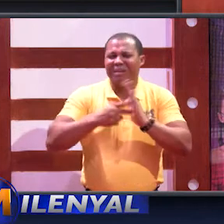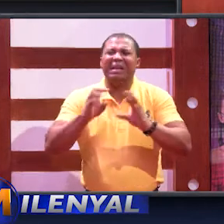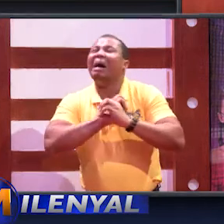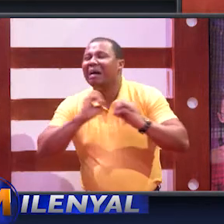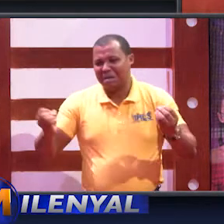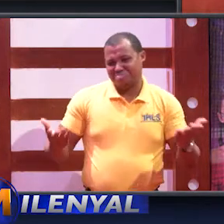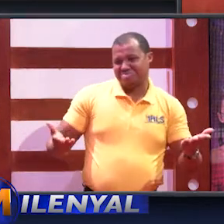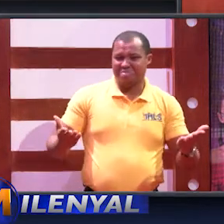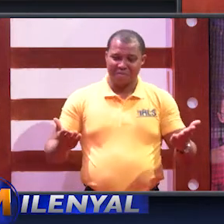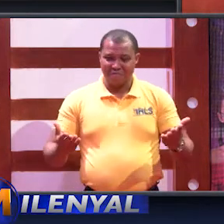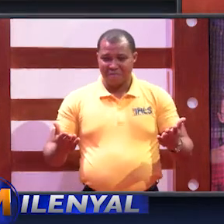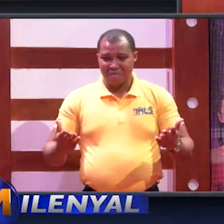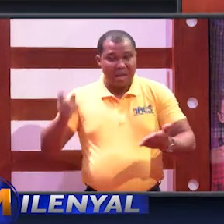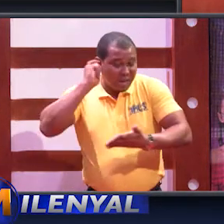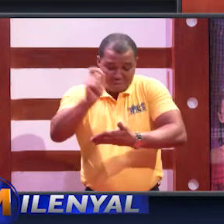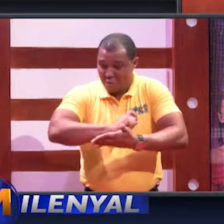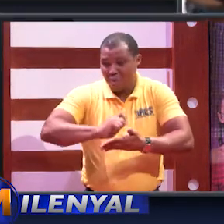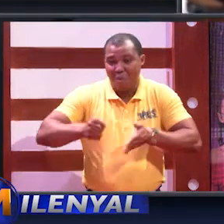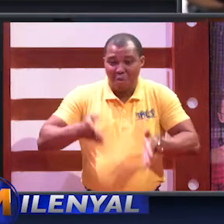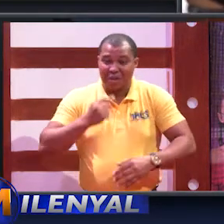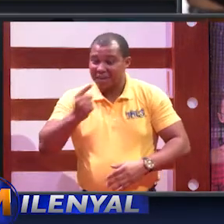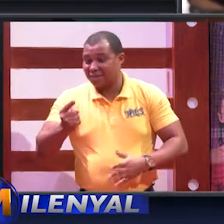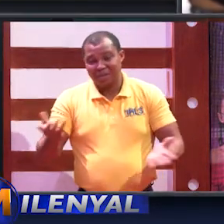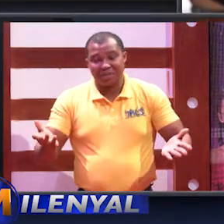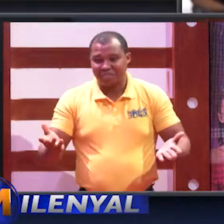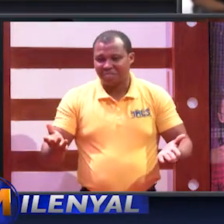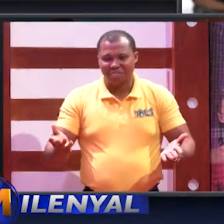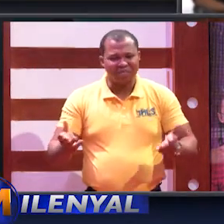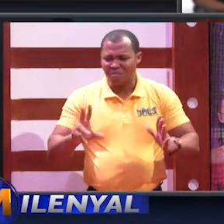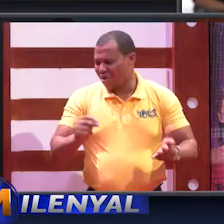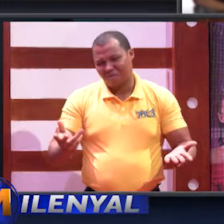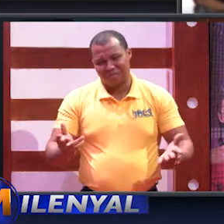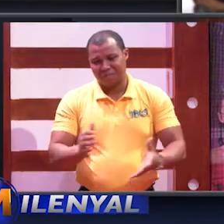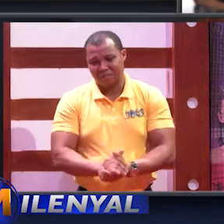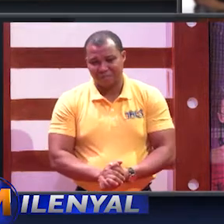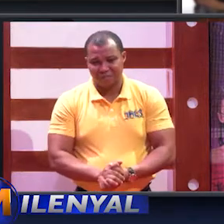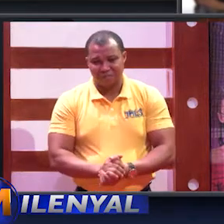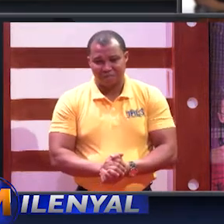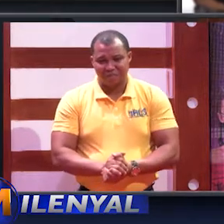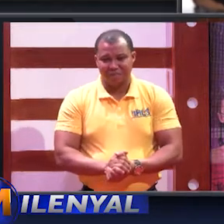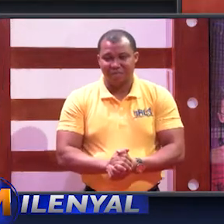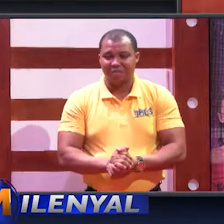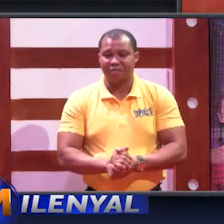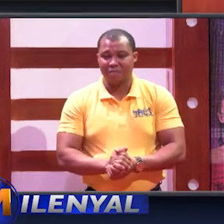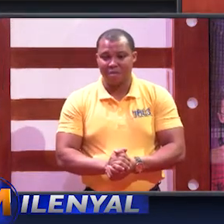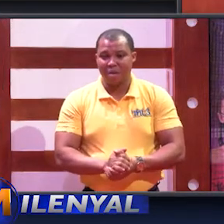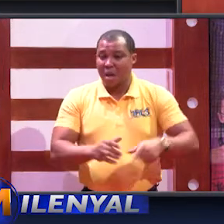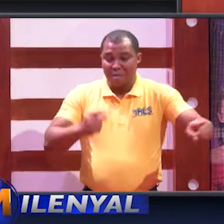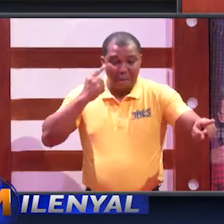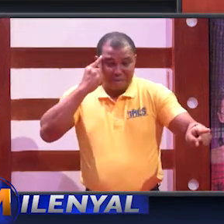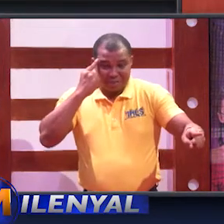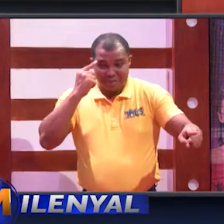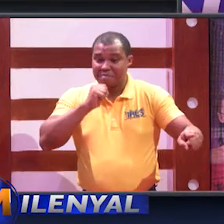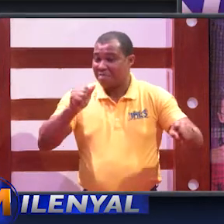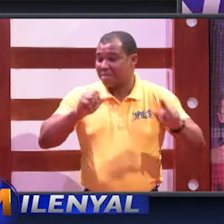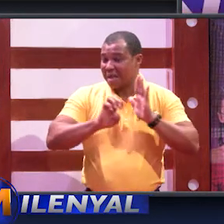c'est tant que on hauteur les gars dit, c'est juste une coquetterie terminologique. Tes petits fleurs. Ouais. Même moi c'est que le fait que par exemple ou